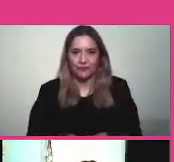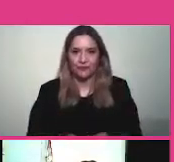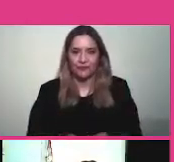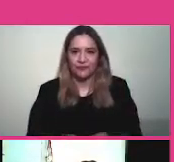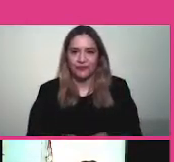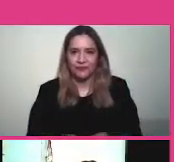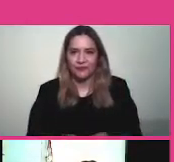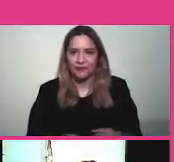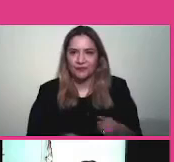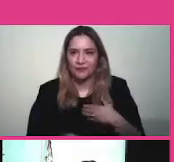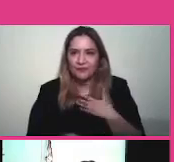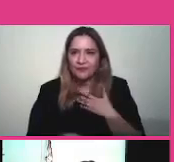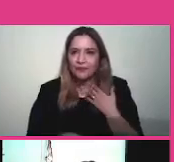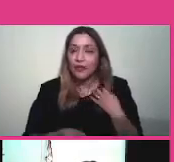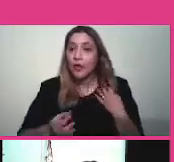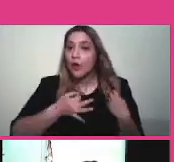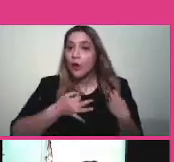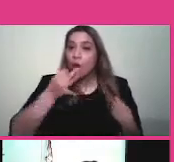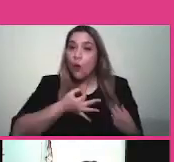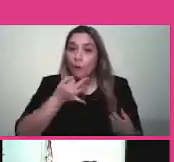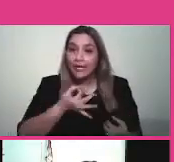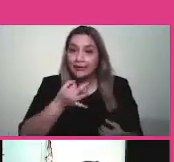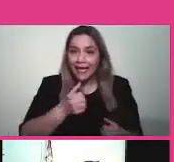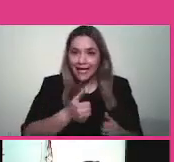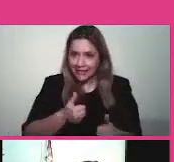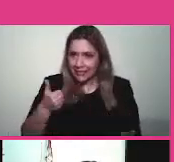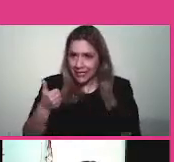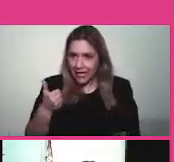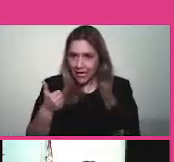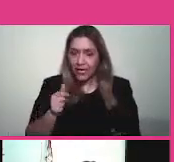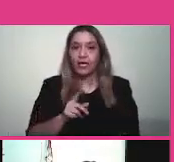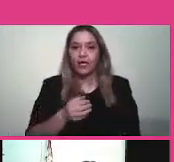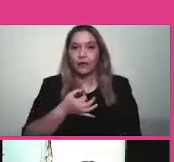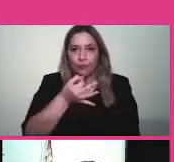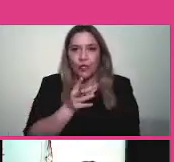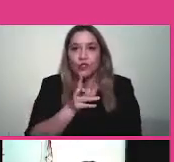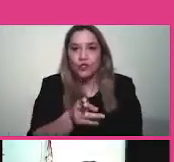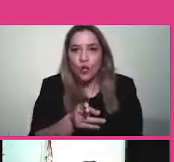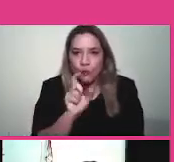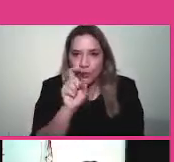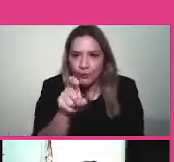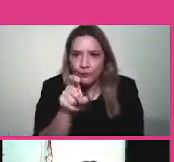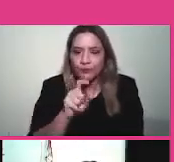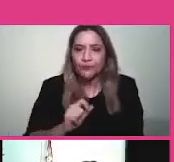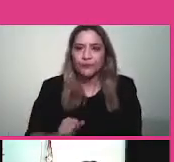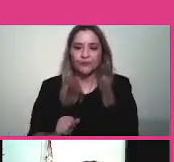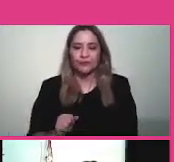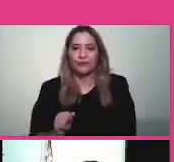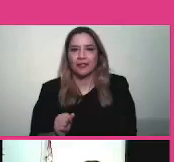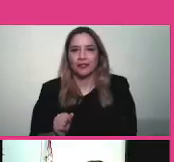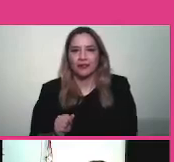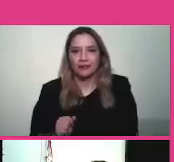Δεν ξέρω αν έχουν έρθει οι ομιλητές μας. Όποτε έρθουν. Ναι, ναι, ναι.